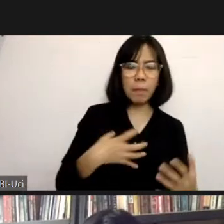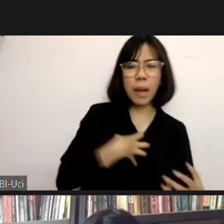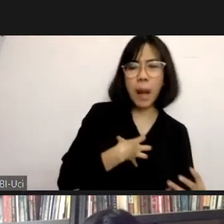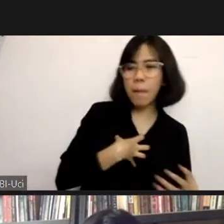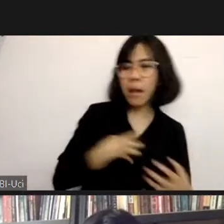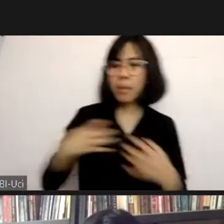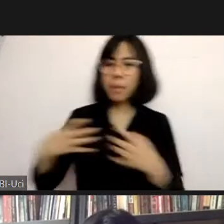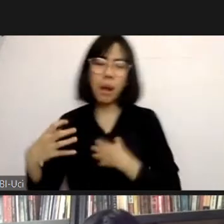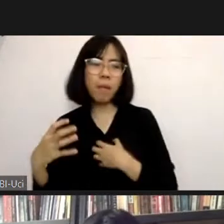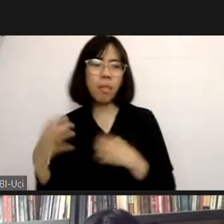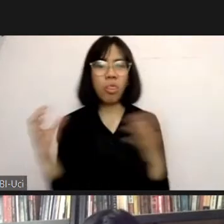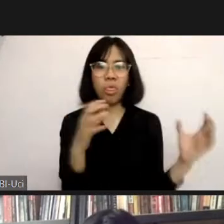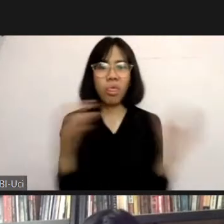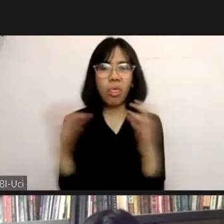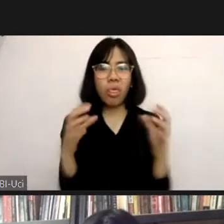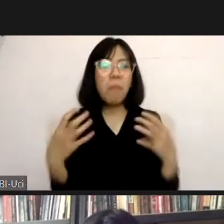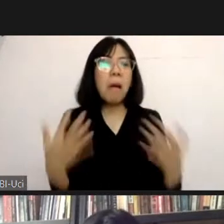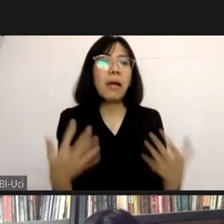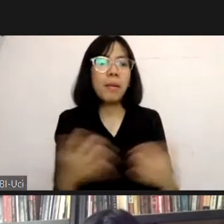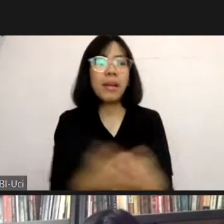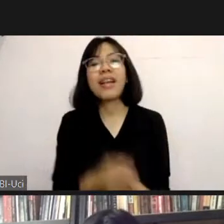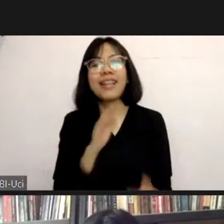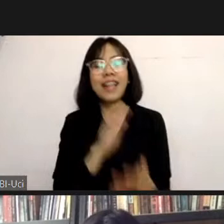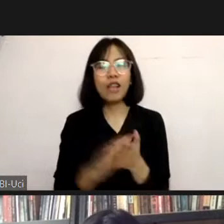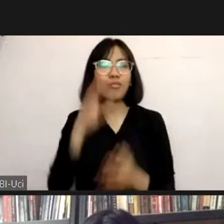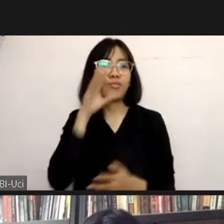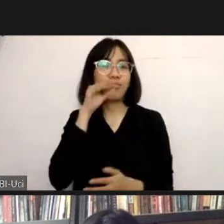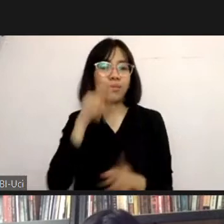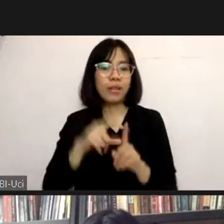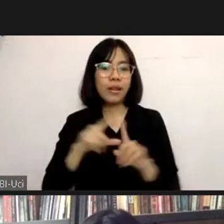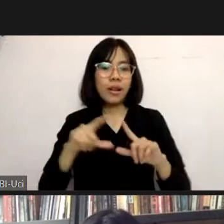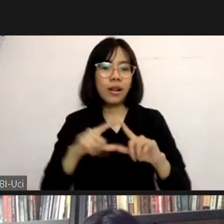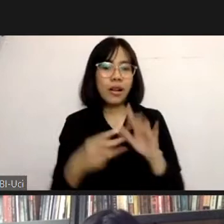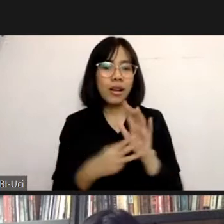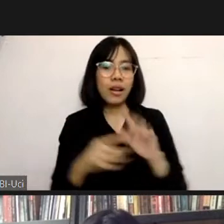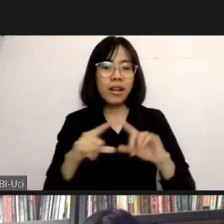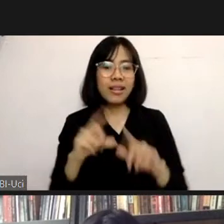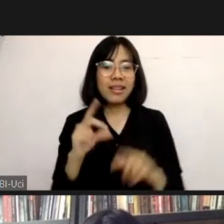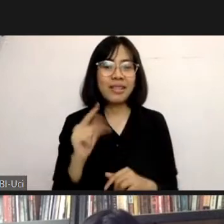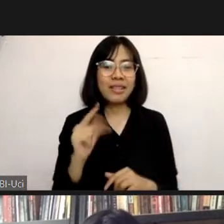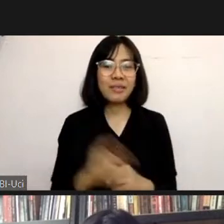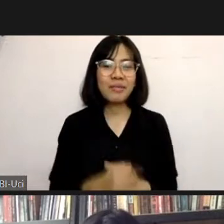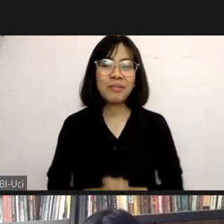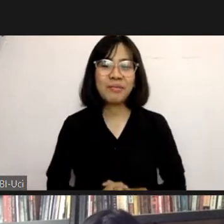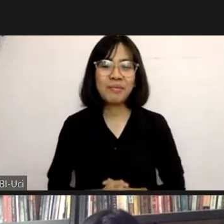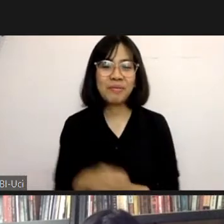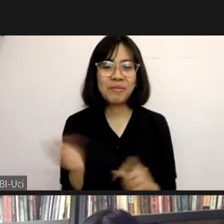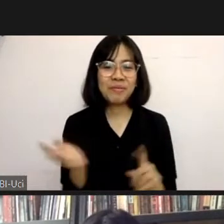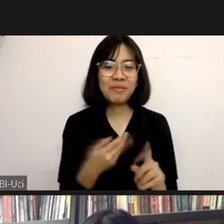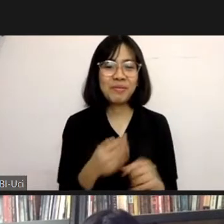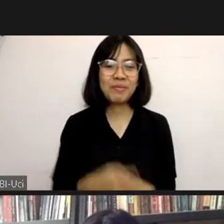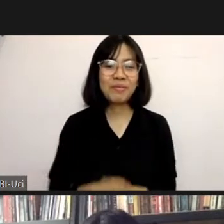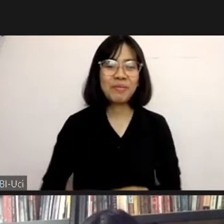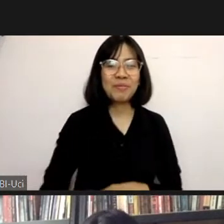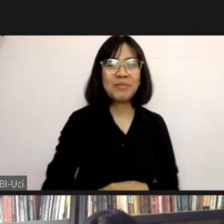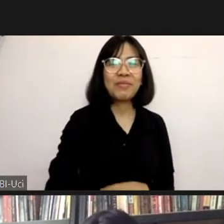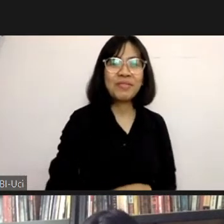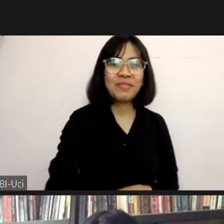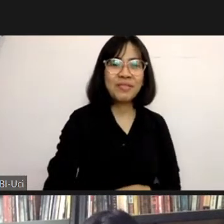akan datang. Pada Mas Damar, saya berikan waktunya, silakan. Terima kasih Mas